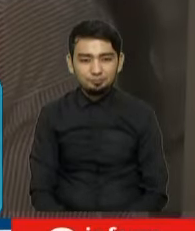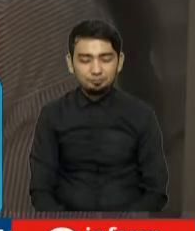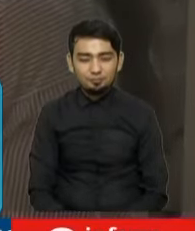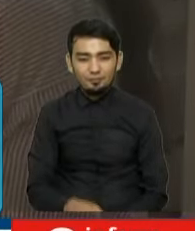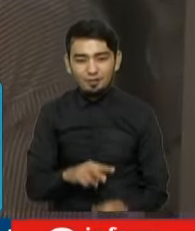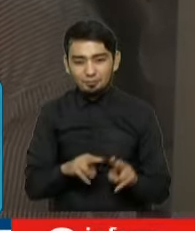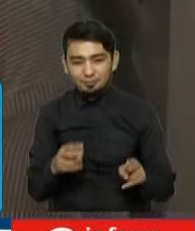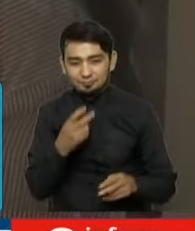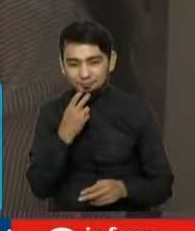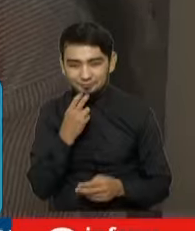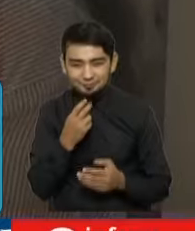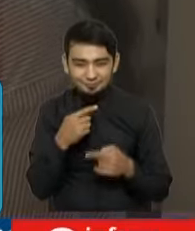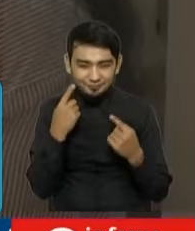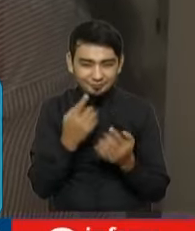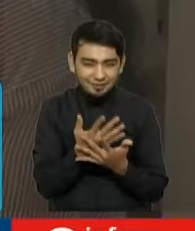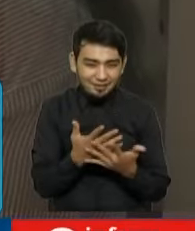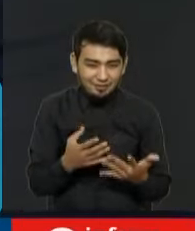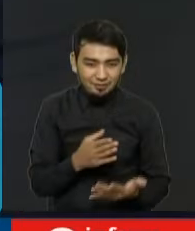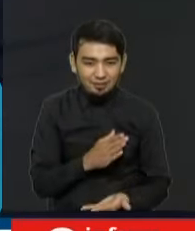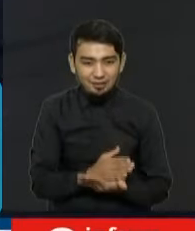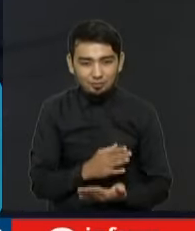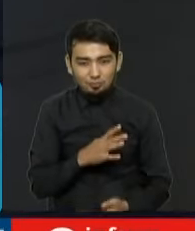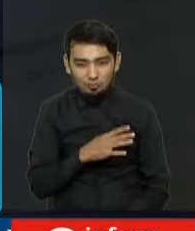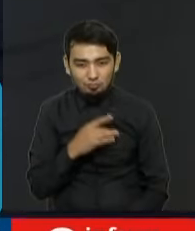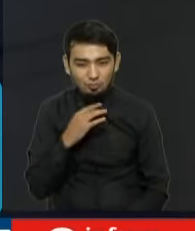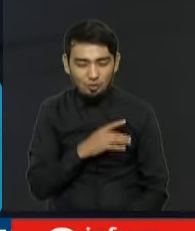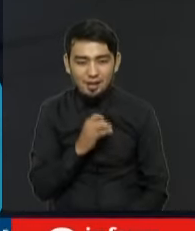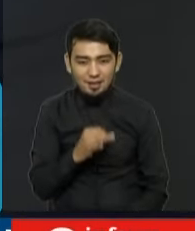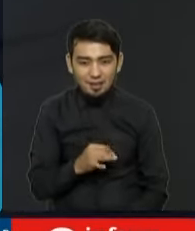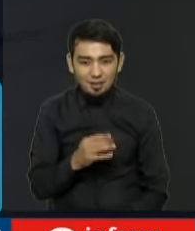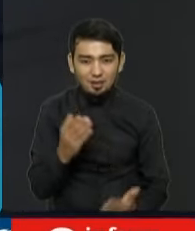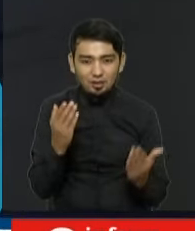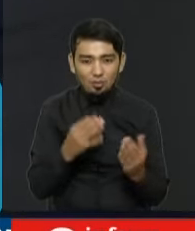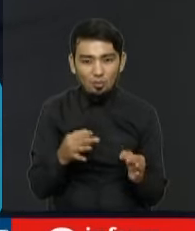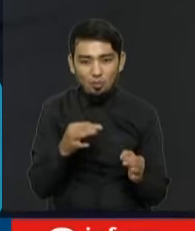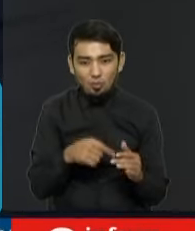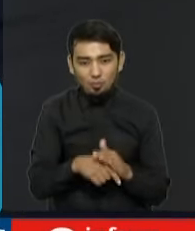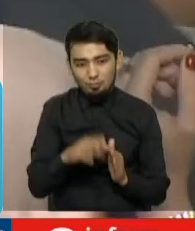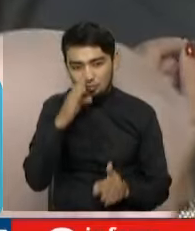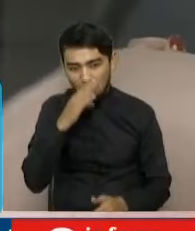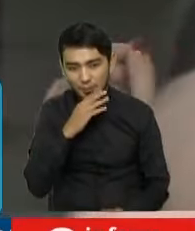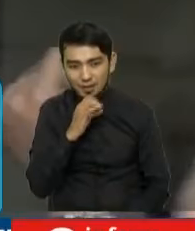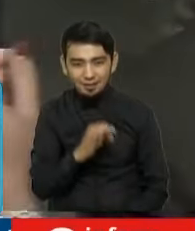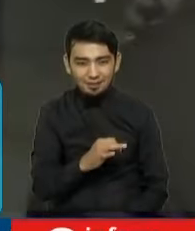Осындай мырс еткізер мезеттер күлместі күлдірердей. Кино желісі барысында әке мен бала